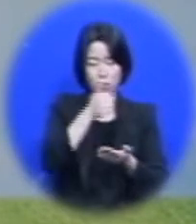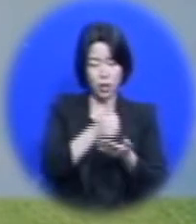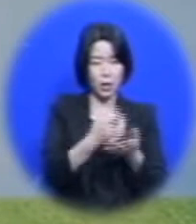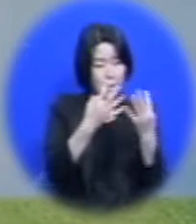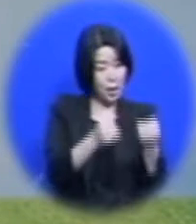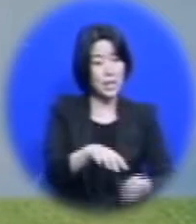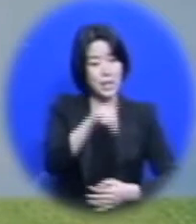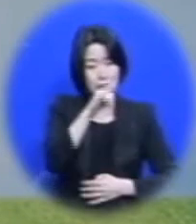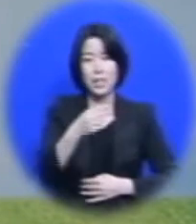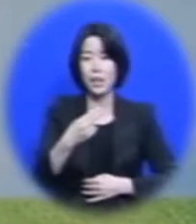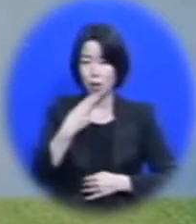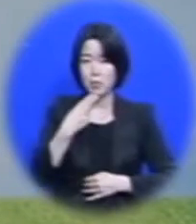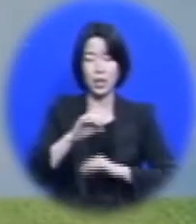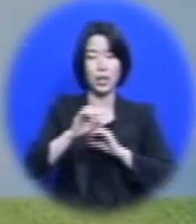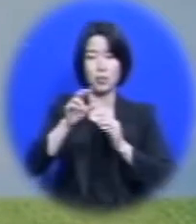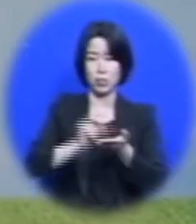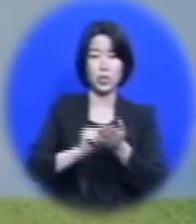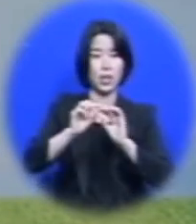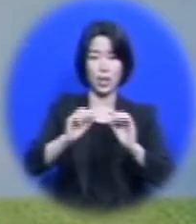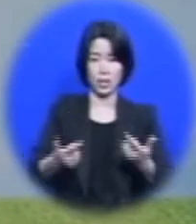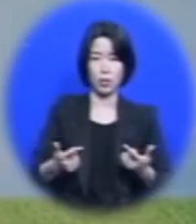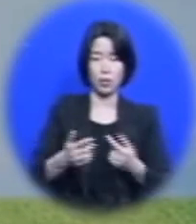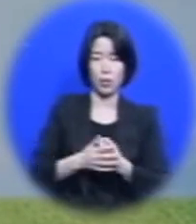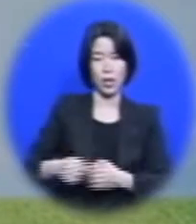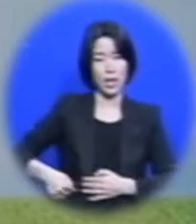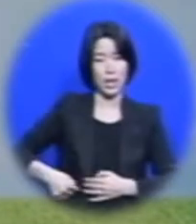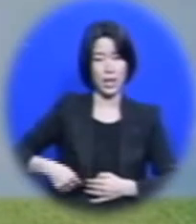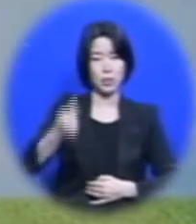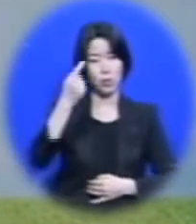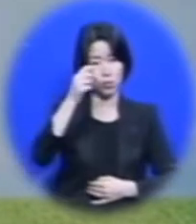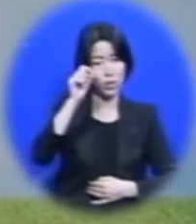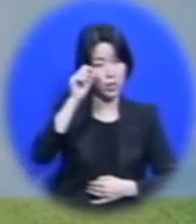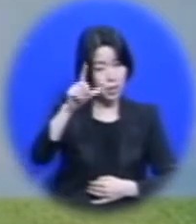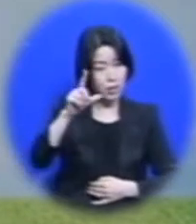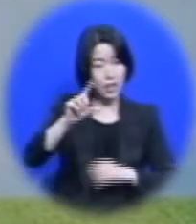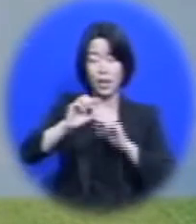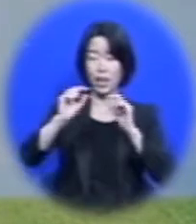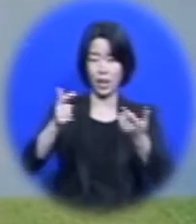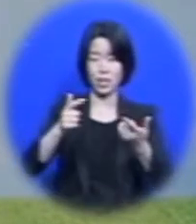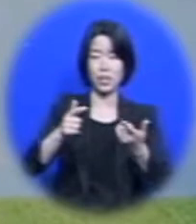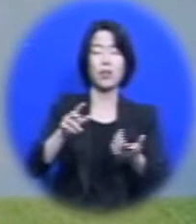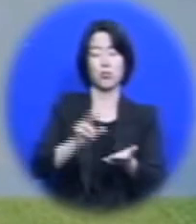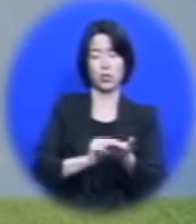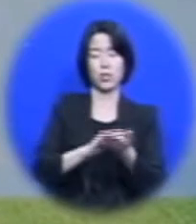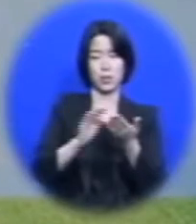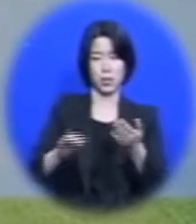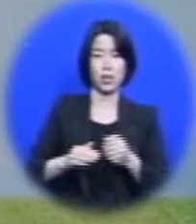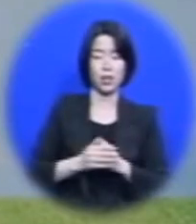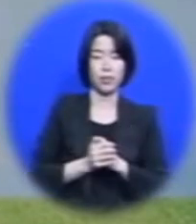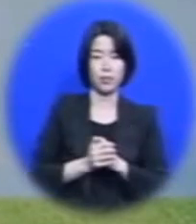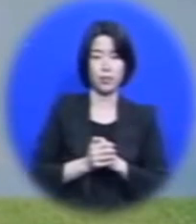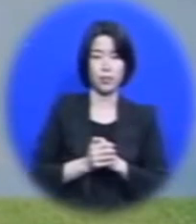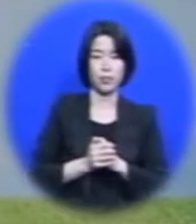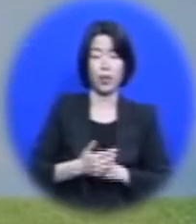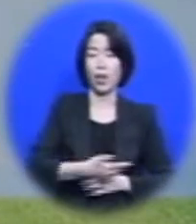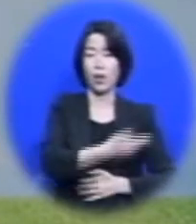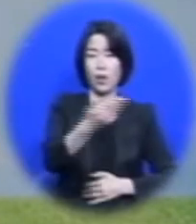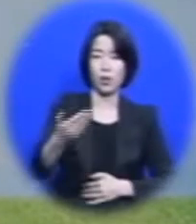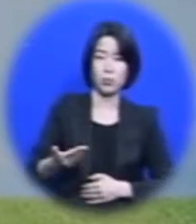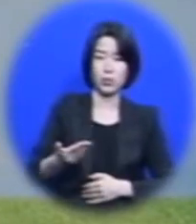적게 지었냐가 문제가 아니고 양심의 눈이 뜨였냐 아니냐가 문제입니다.